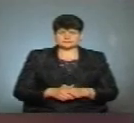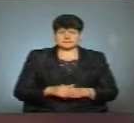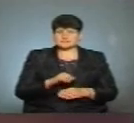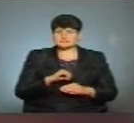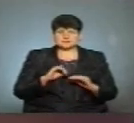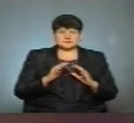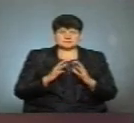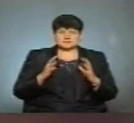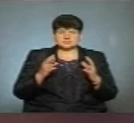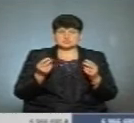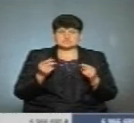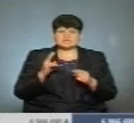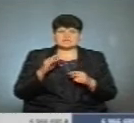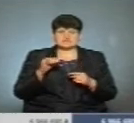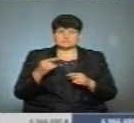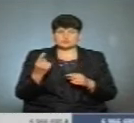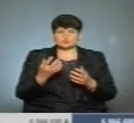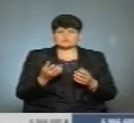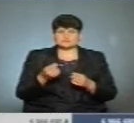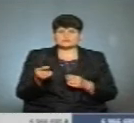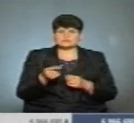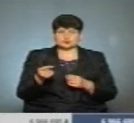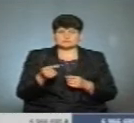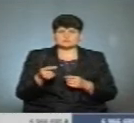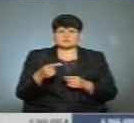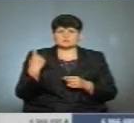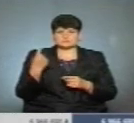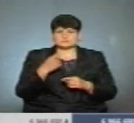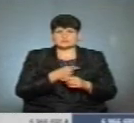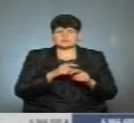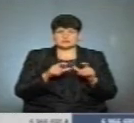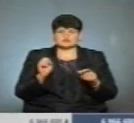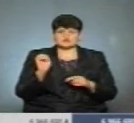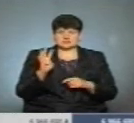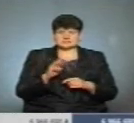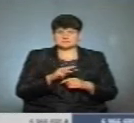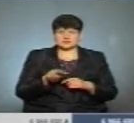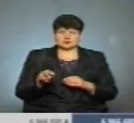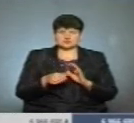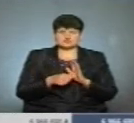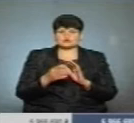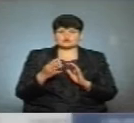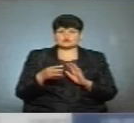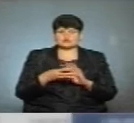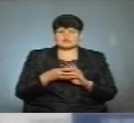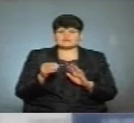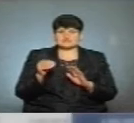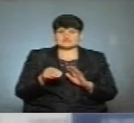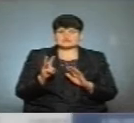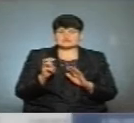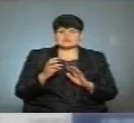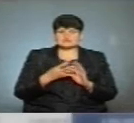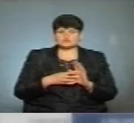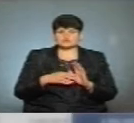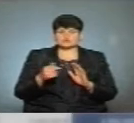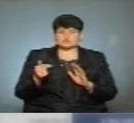Найбільше коштів за квітень в області отримала Тернопільська університетська лікарня – 14 мільйонів 649 тисяч 390